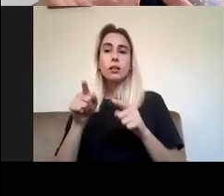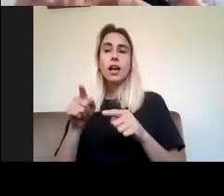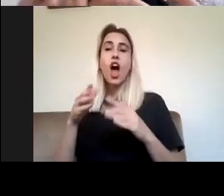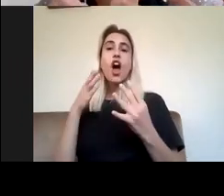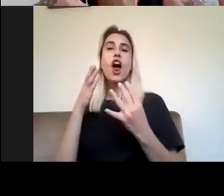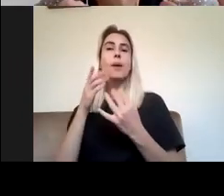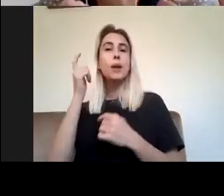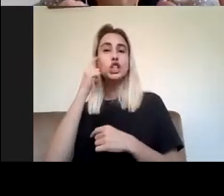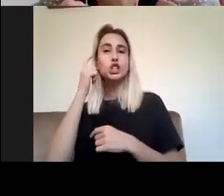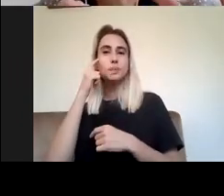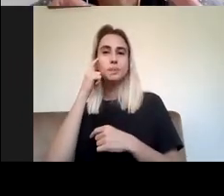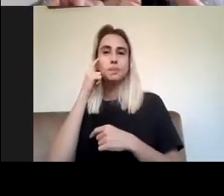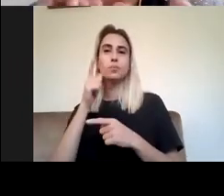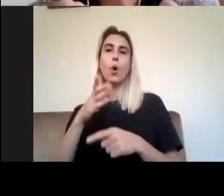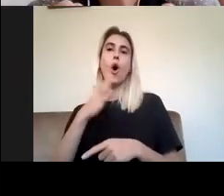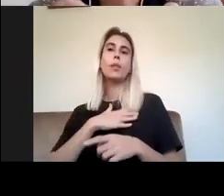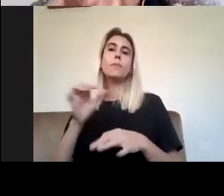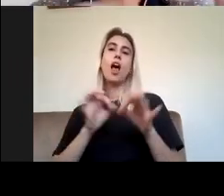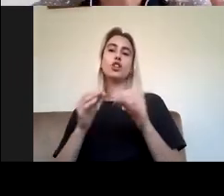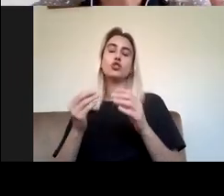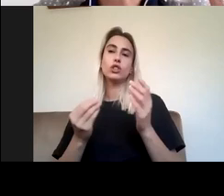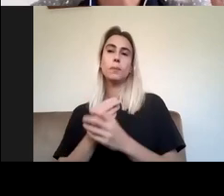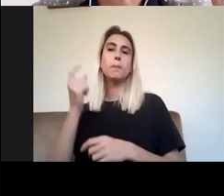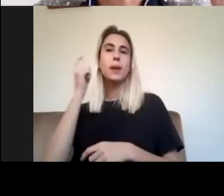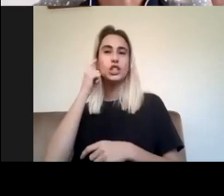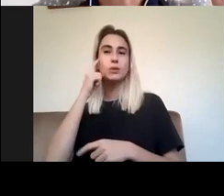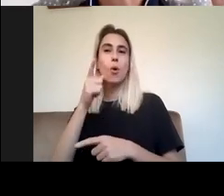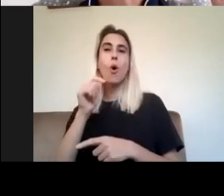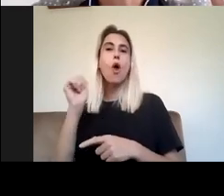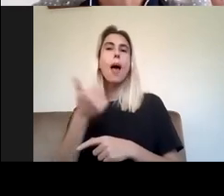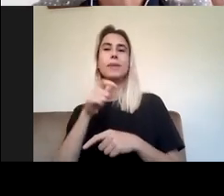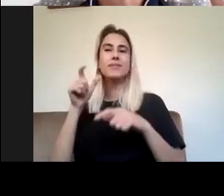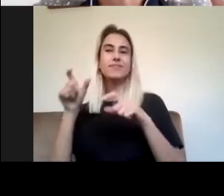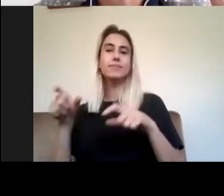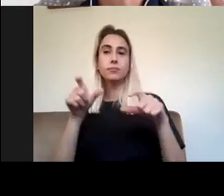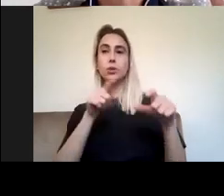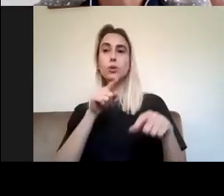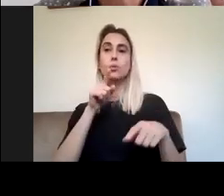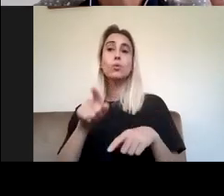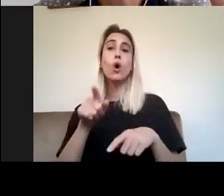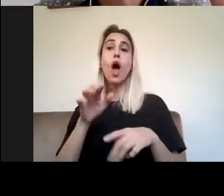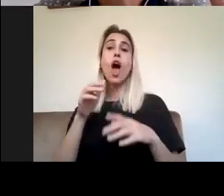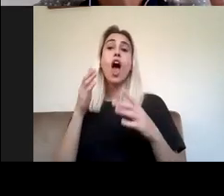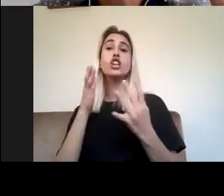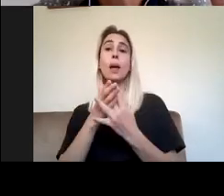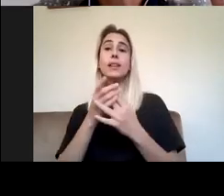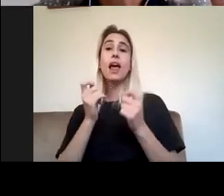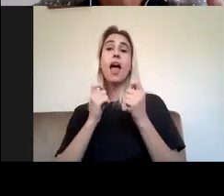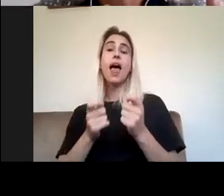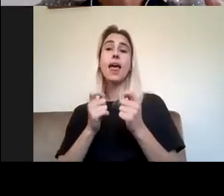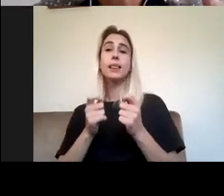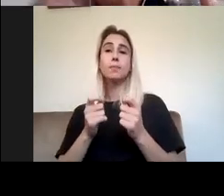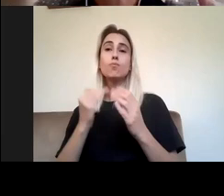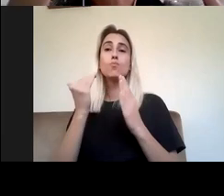bilişim, bu da ön plana çıktı. Bilişim bu üç önemli sahada özellikle bu noktada erişilebilirlikle ilgili eğitim müfredatlarına